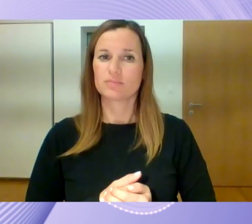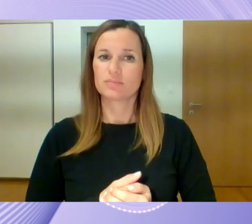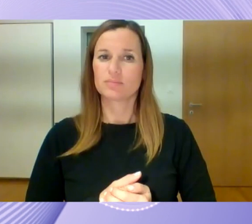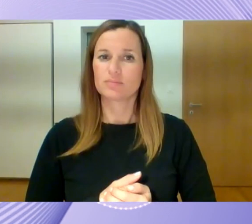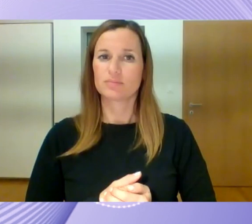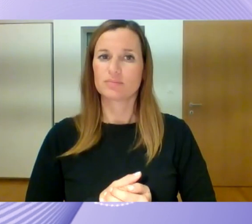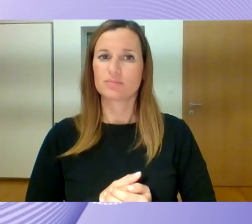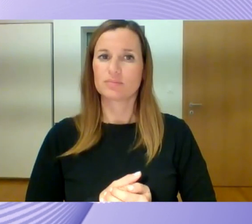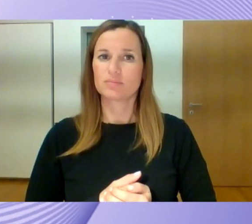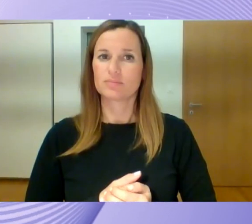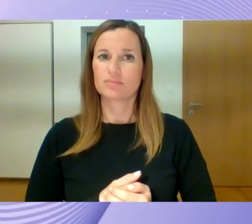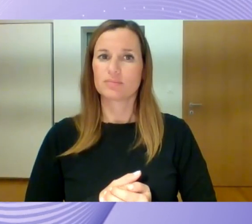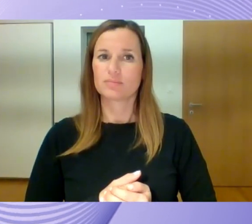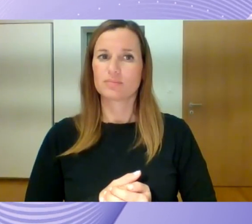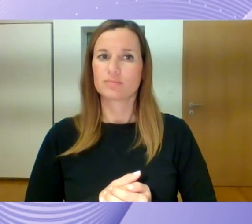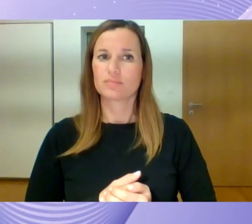Dobro.